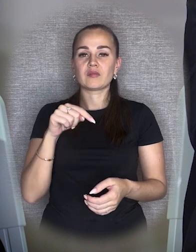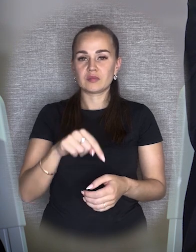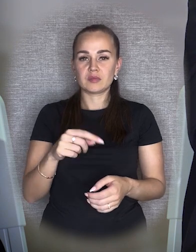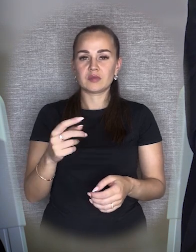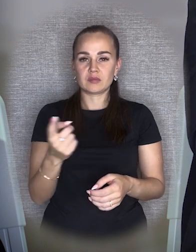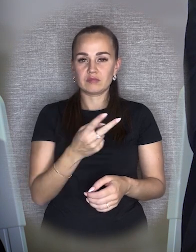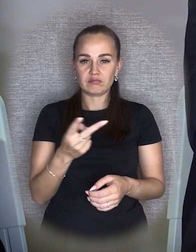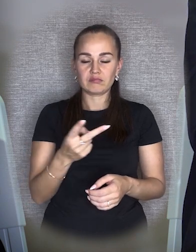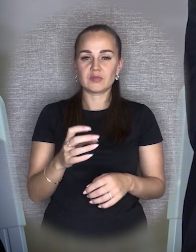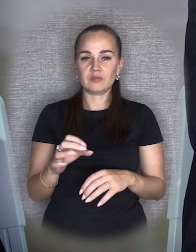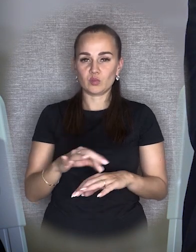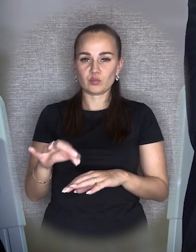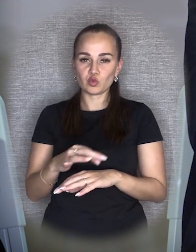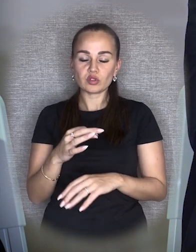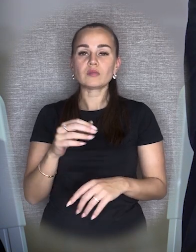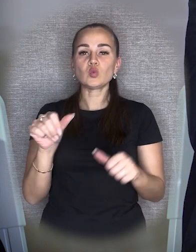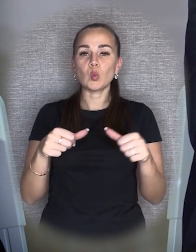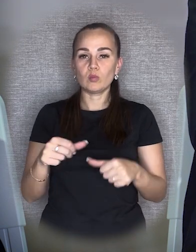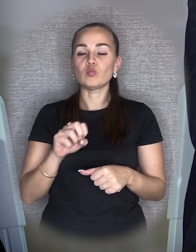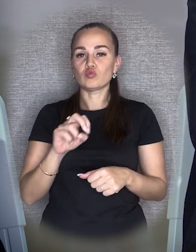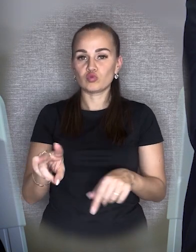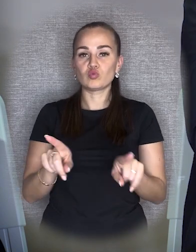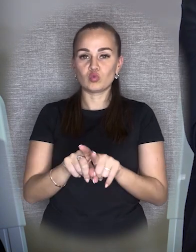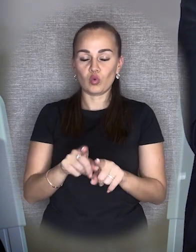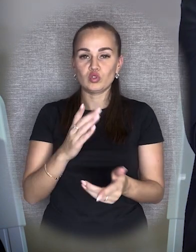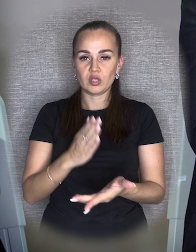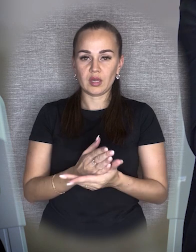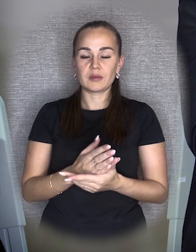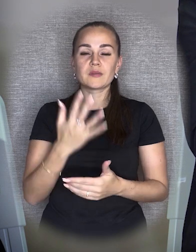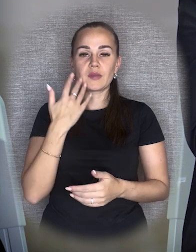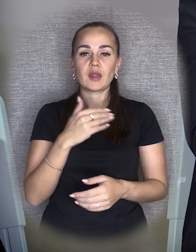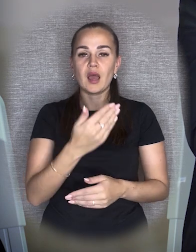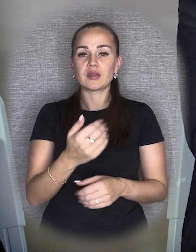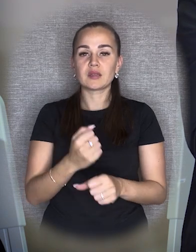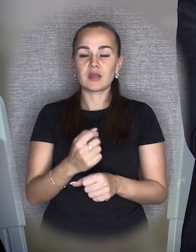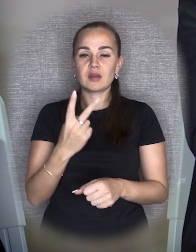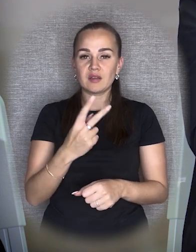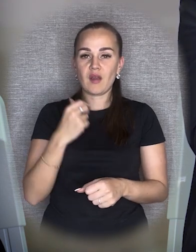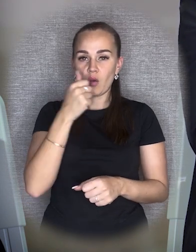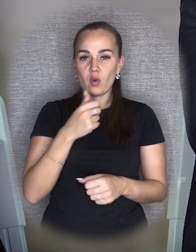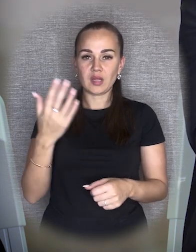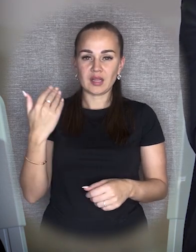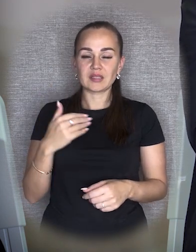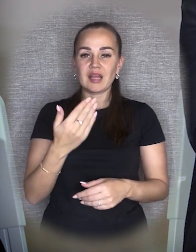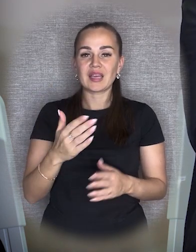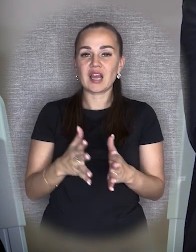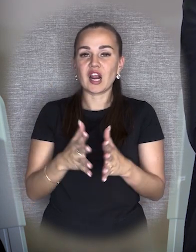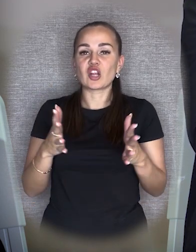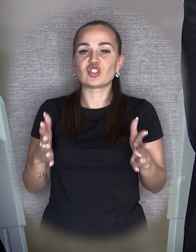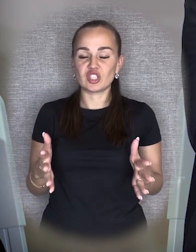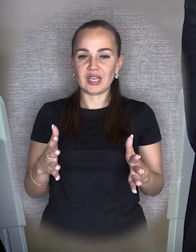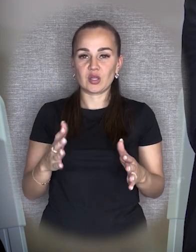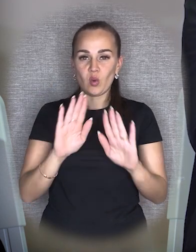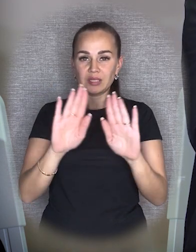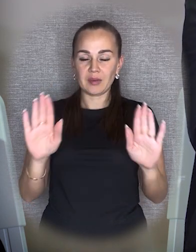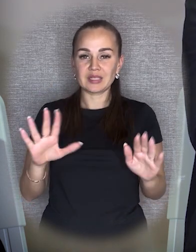чьи скульптуры здесь тоже представлены, в том числе из нашего собрания. Когда мы сделали 2 года назад их расширенную экспозицию,